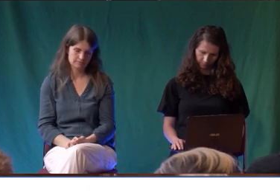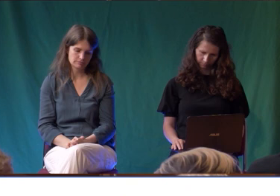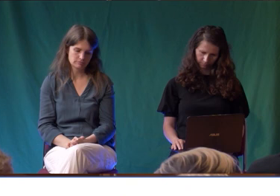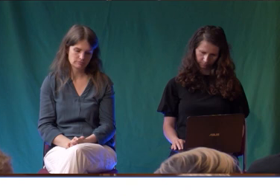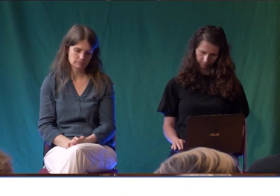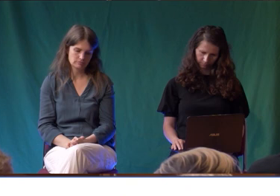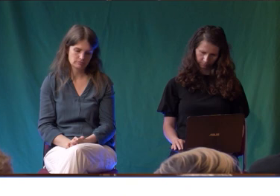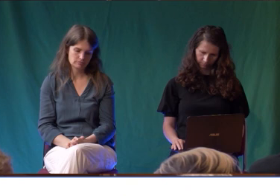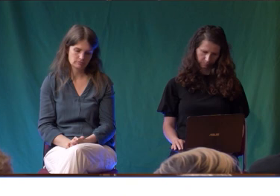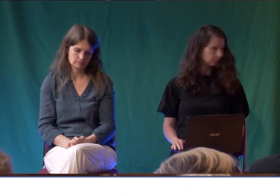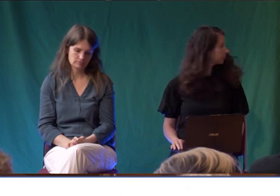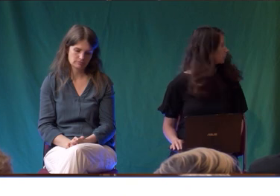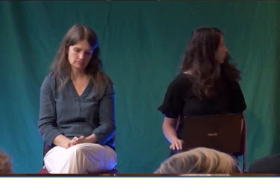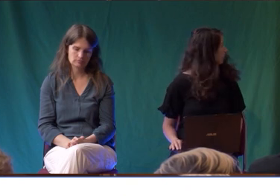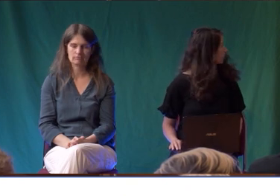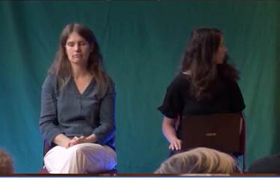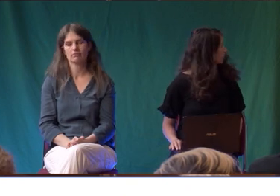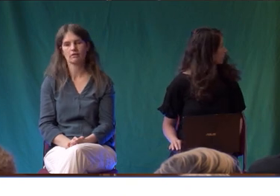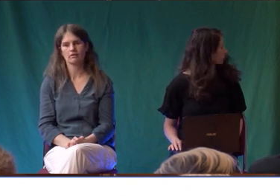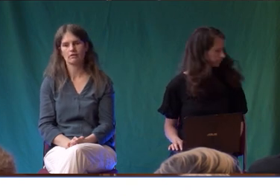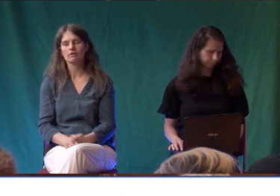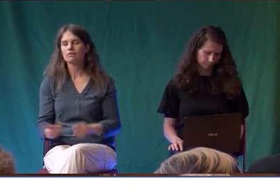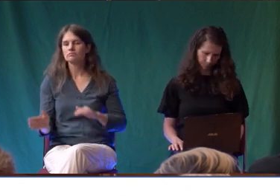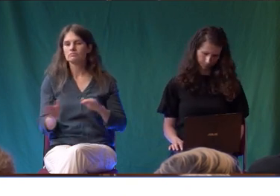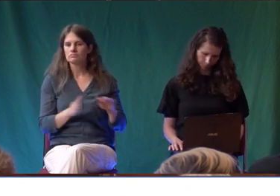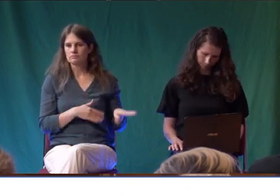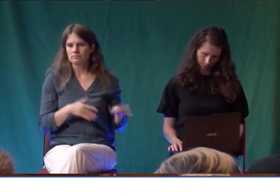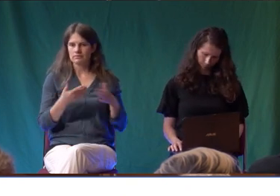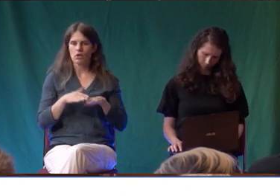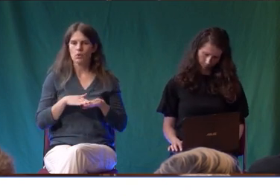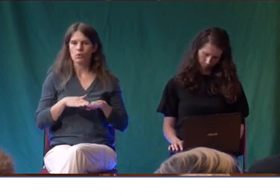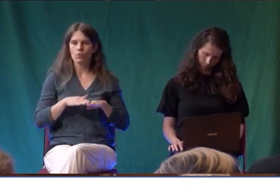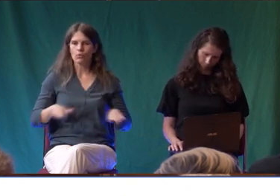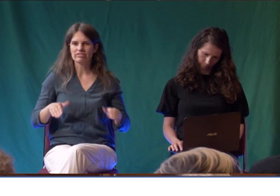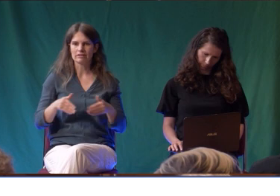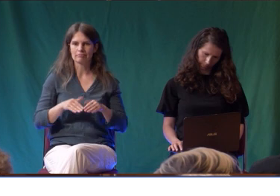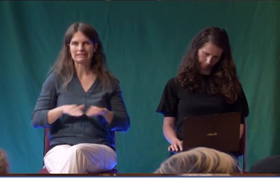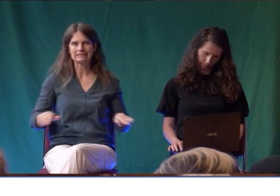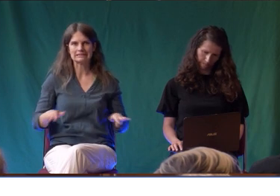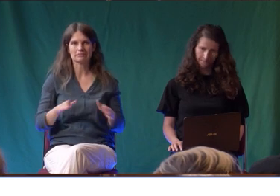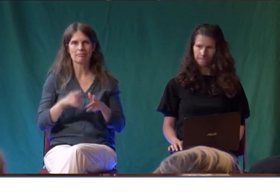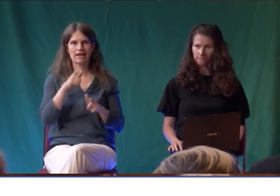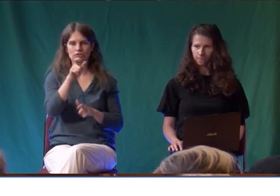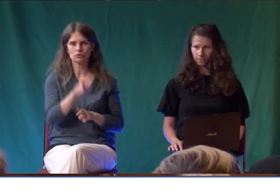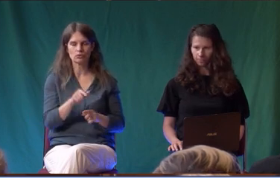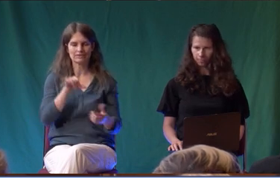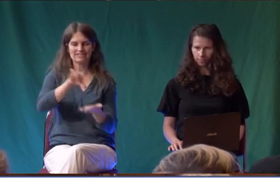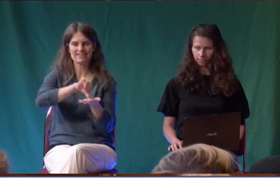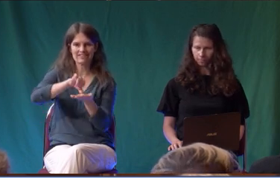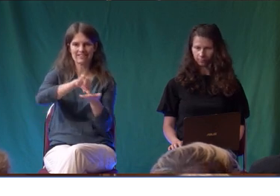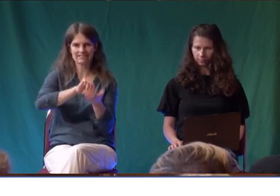konsequente Umsetzung des Grundprinzips personenzentrierte Hilfen ist alles andere als leichte Sprache